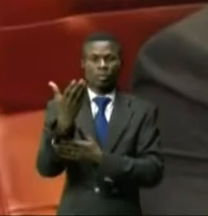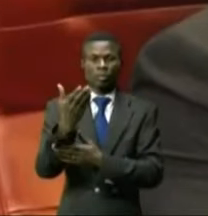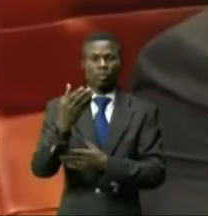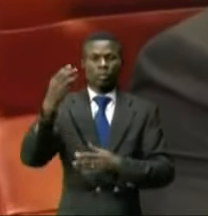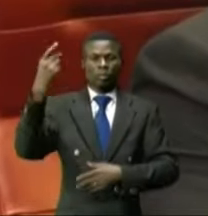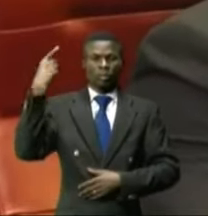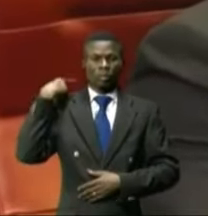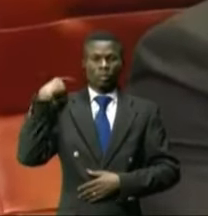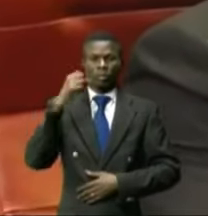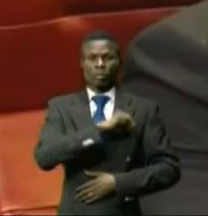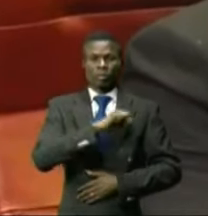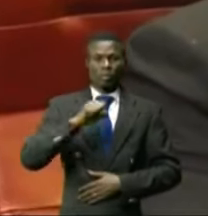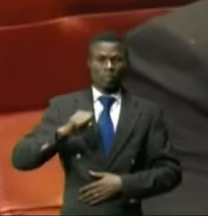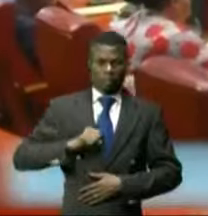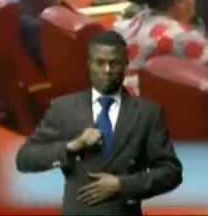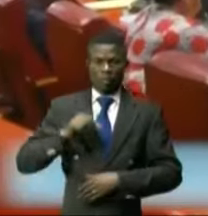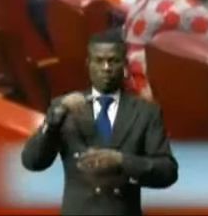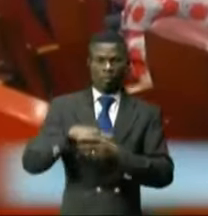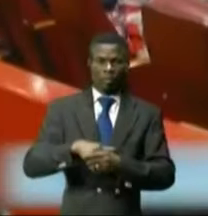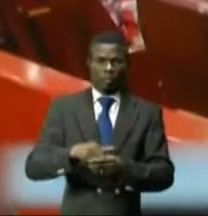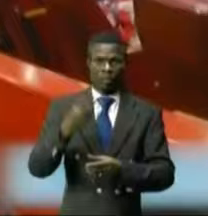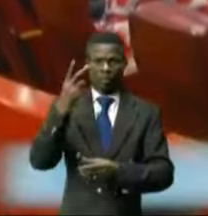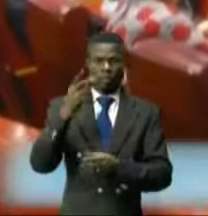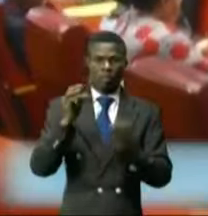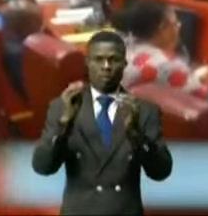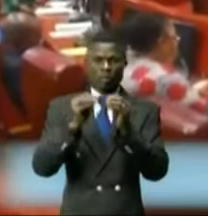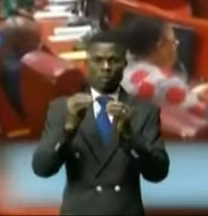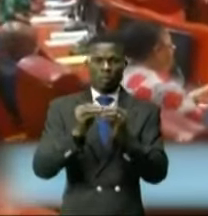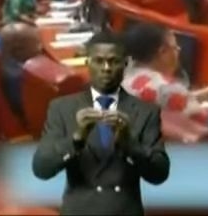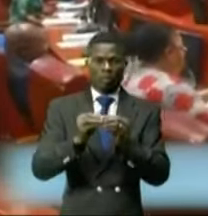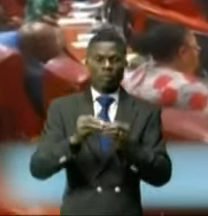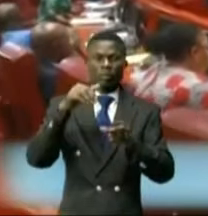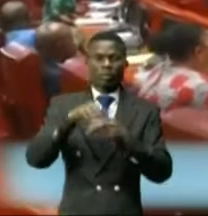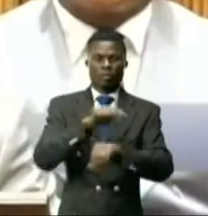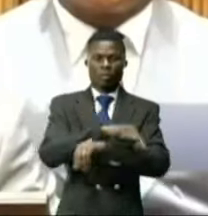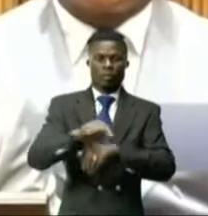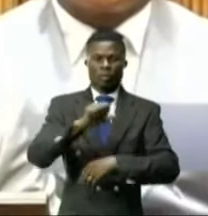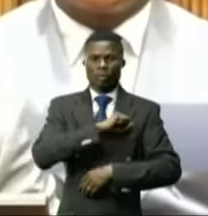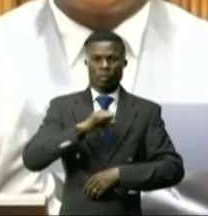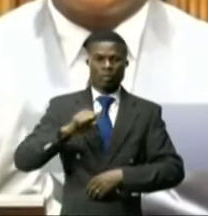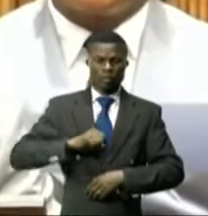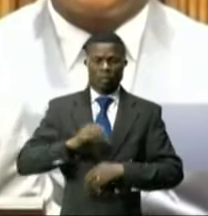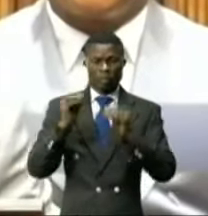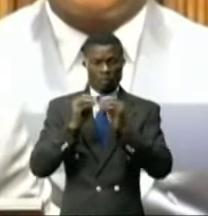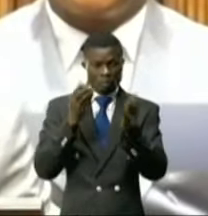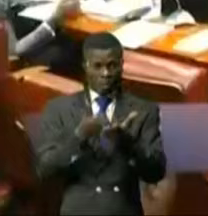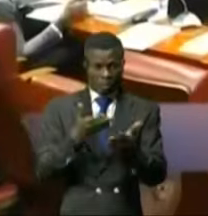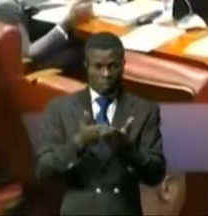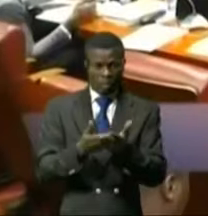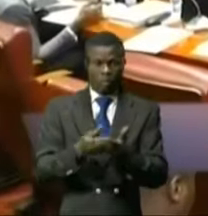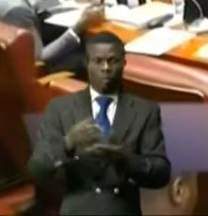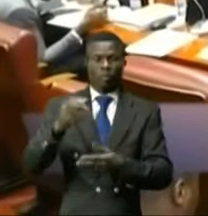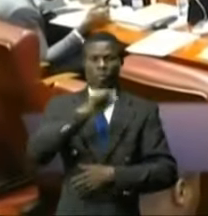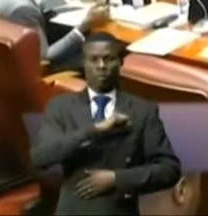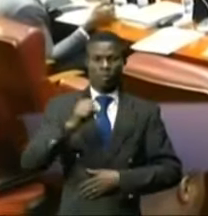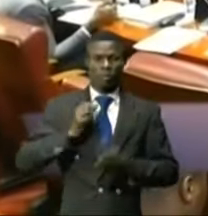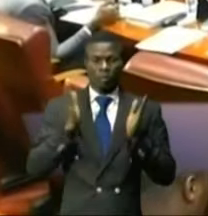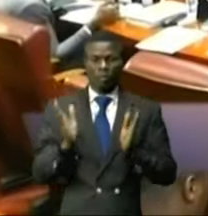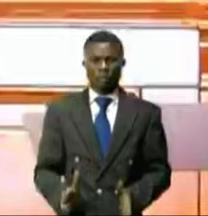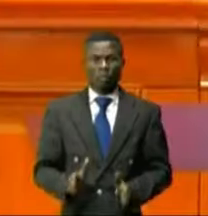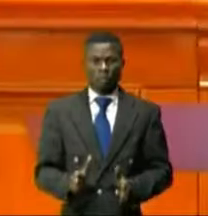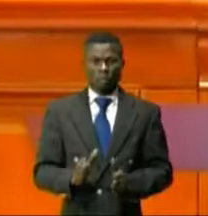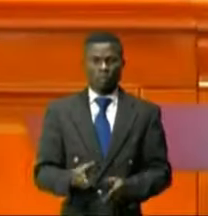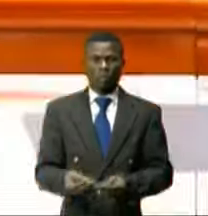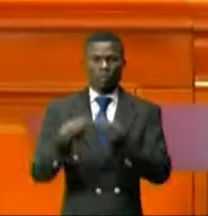l'honorable Rolilé Donzazi. C'était au cours des deux plénières à la Chambre haute du Parlement, plénières au cours desquelles les honorables sénateurs avaient